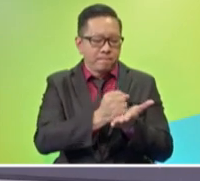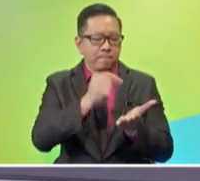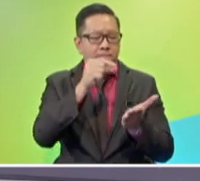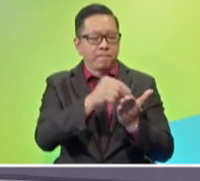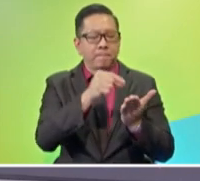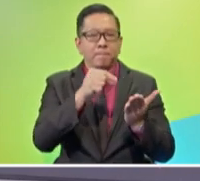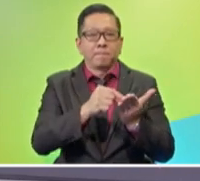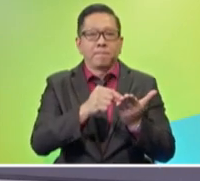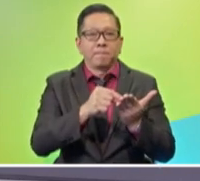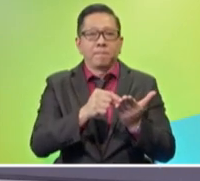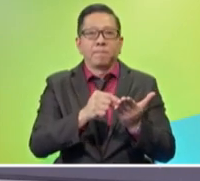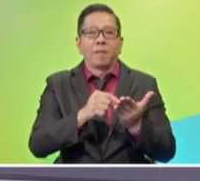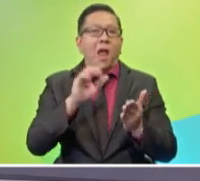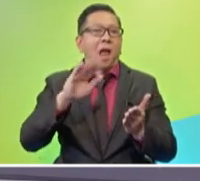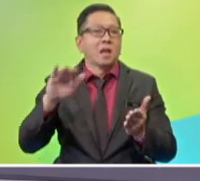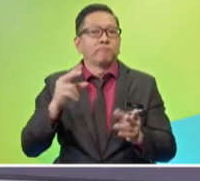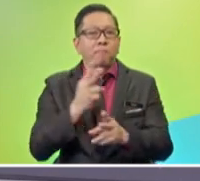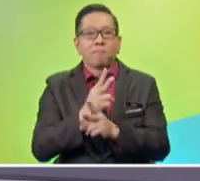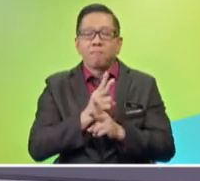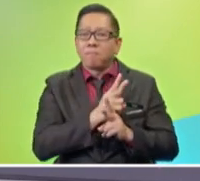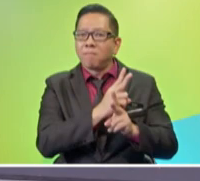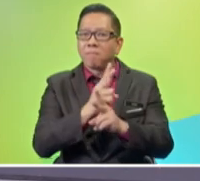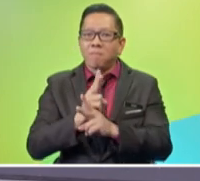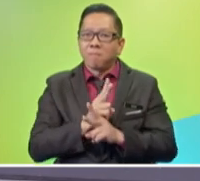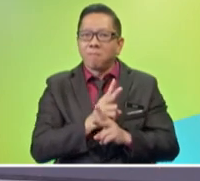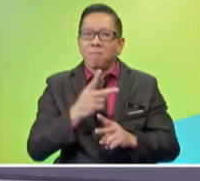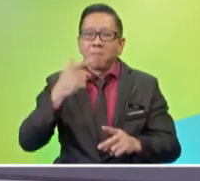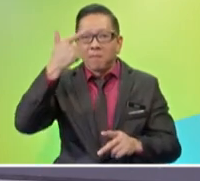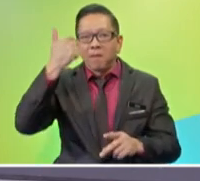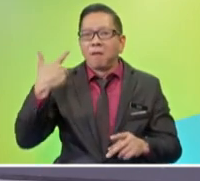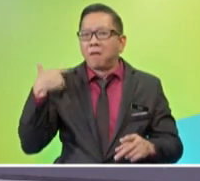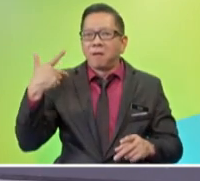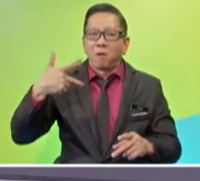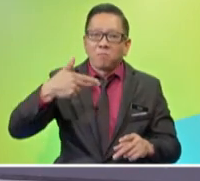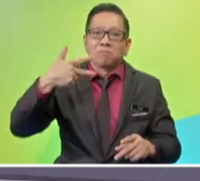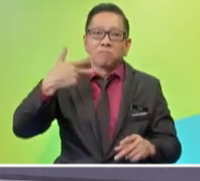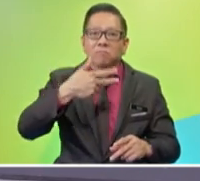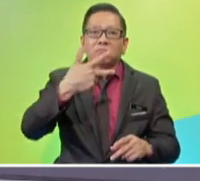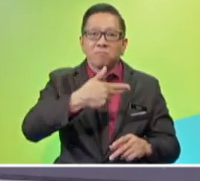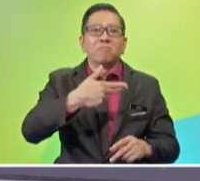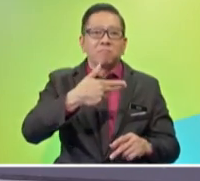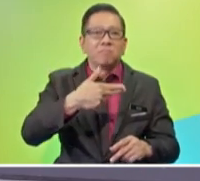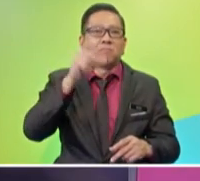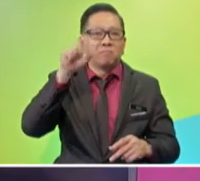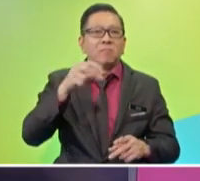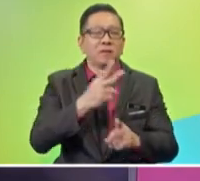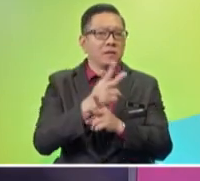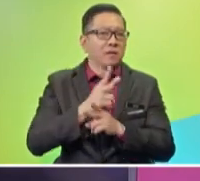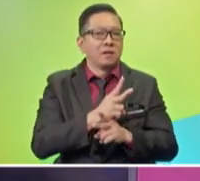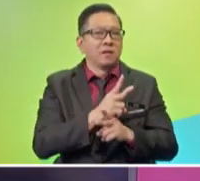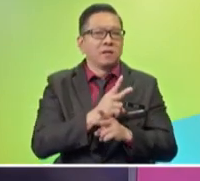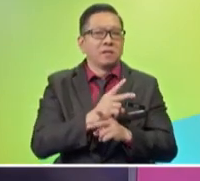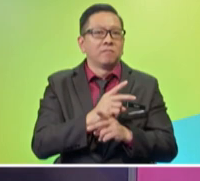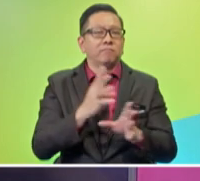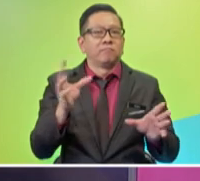rumah, kena berhati-hati juga sebab bila kita nak lakukan potongan ni, pastinya kita menggunakan gunting, kan cikgu? Betul, dapatkan pengawasan